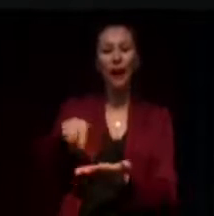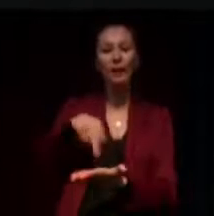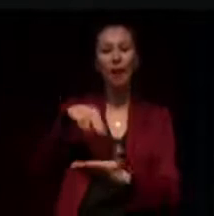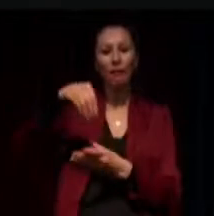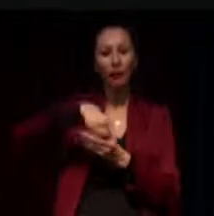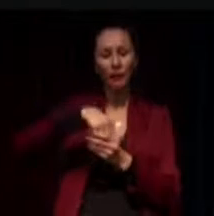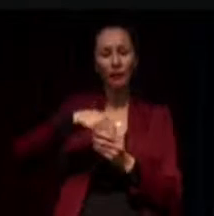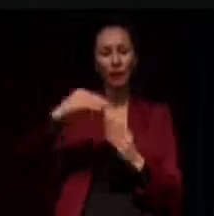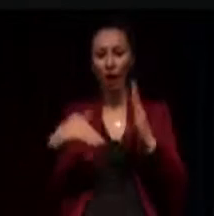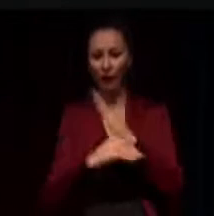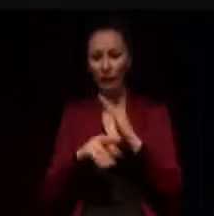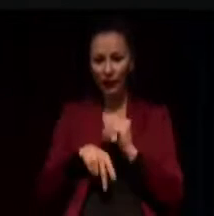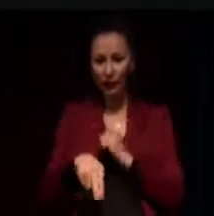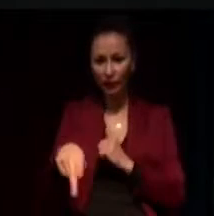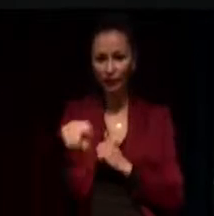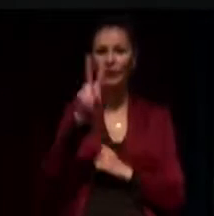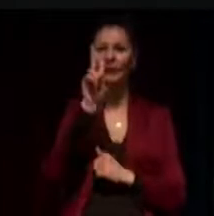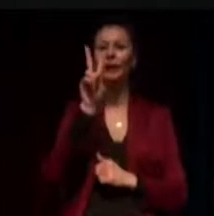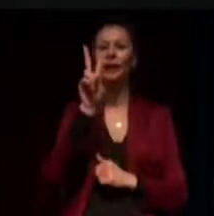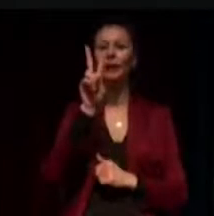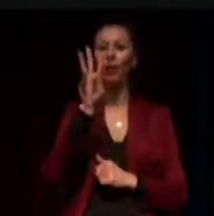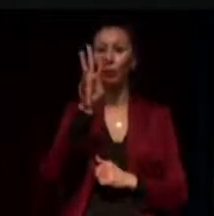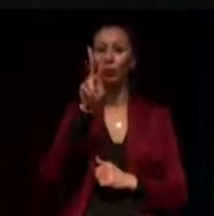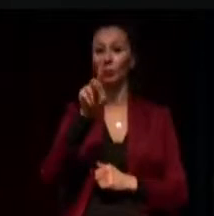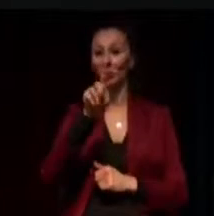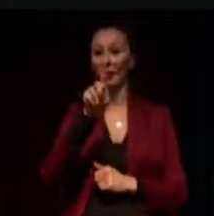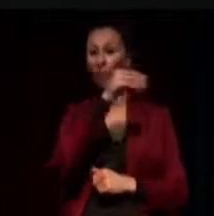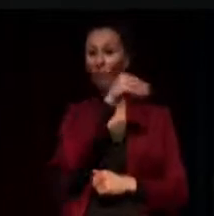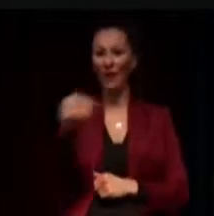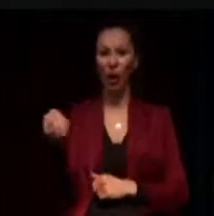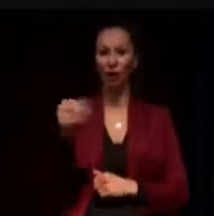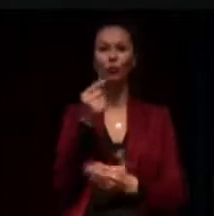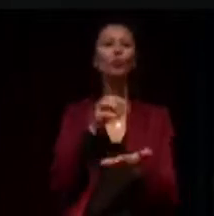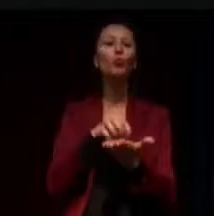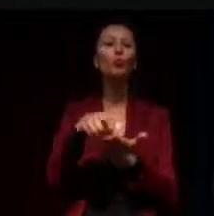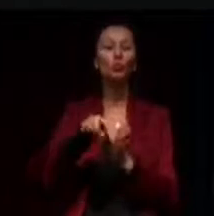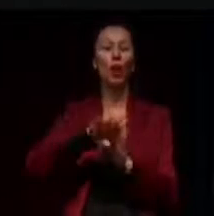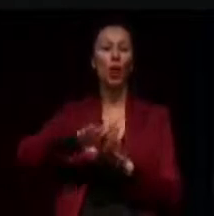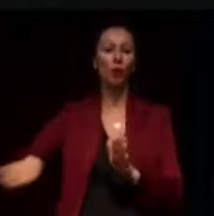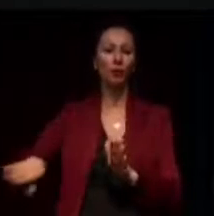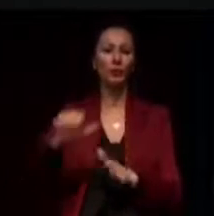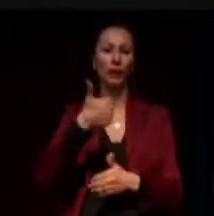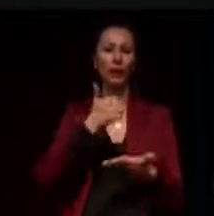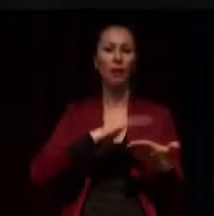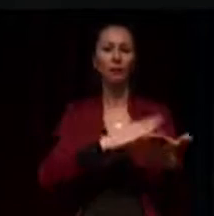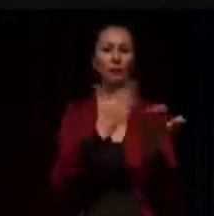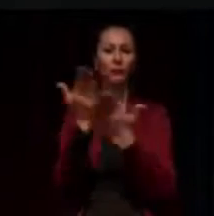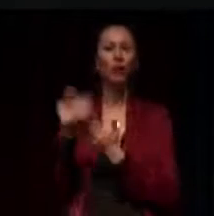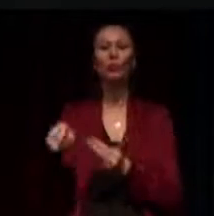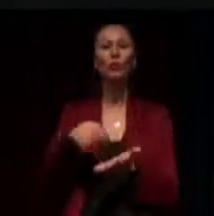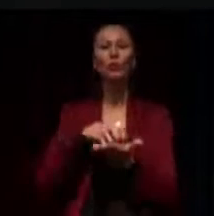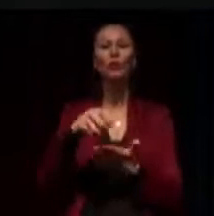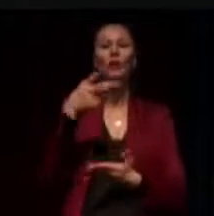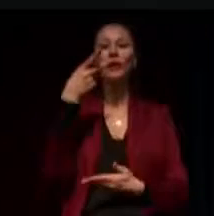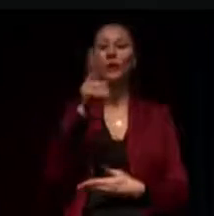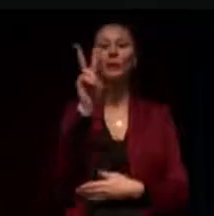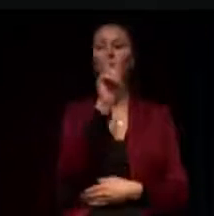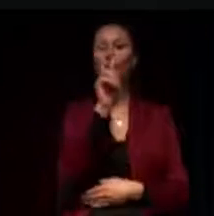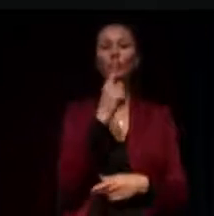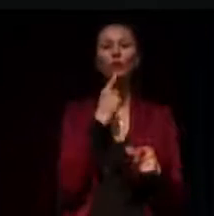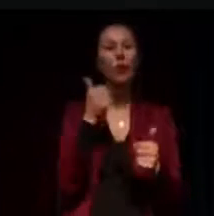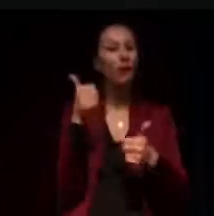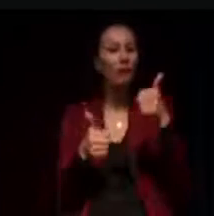alt ve üst geçitleri için 21-31 milyon bütçe ayrıldı değerli arkadaşlar. Bu bütçe 2020 yılına